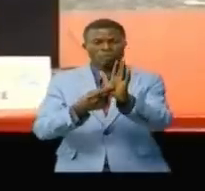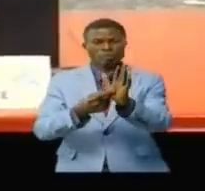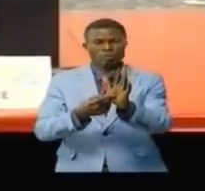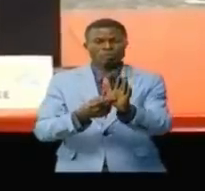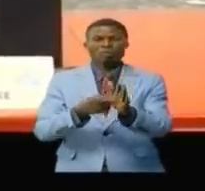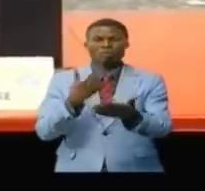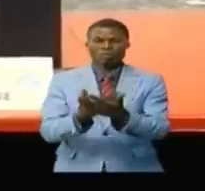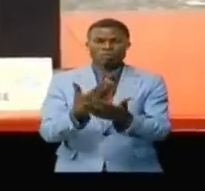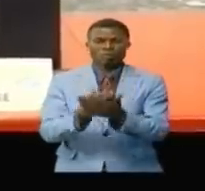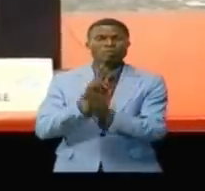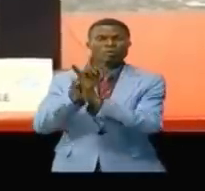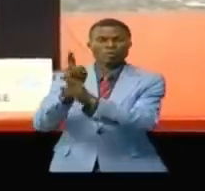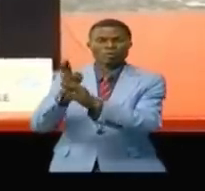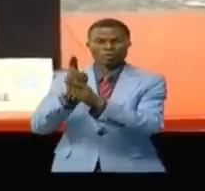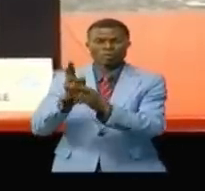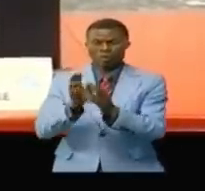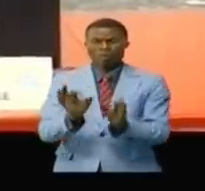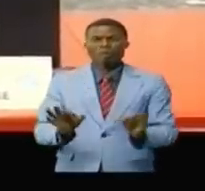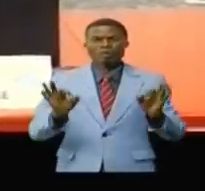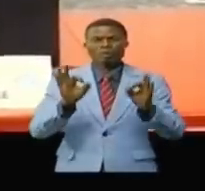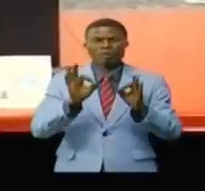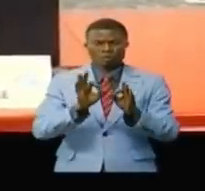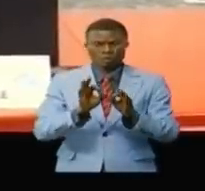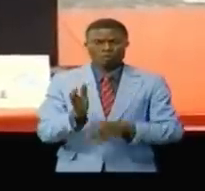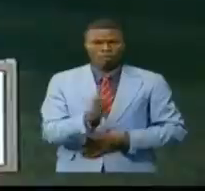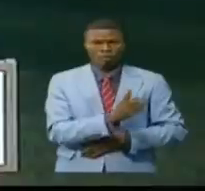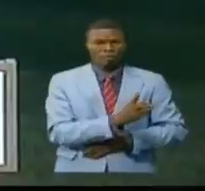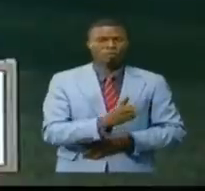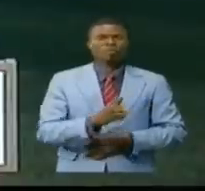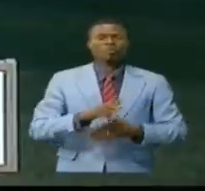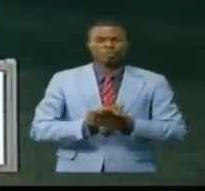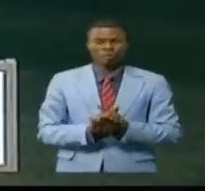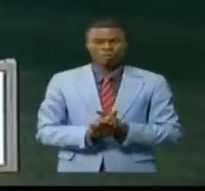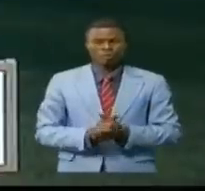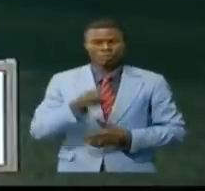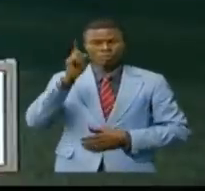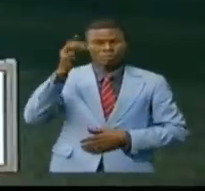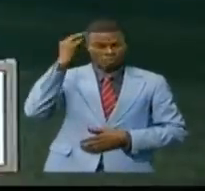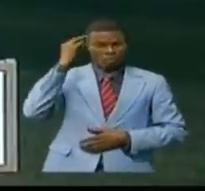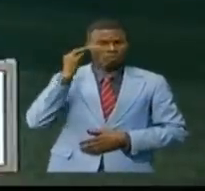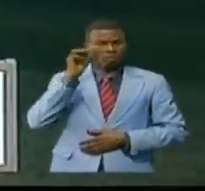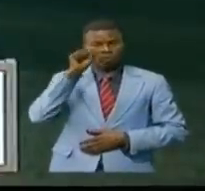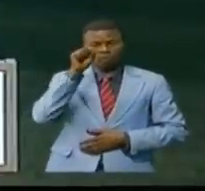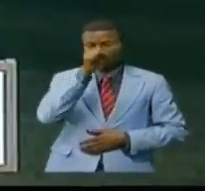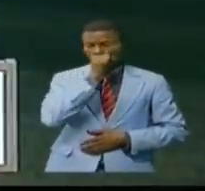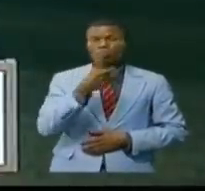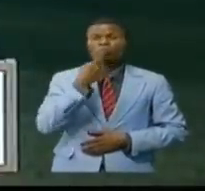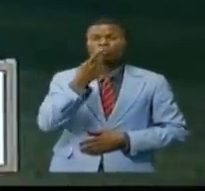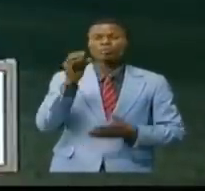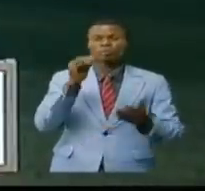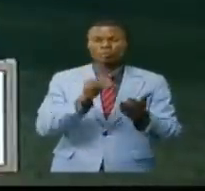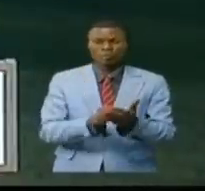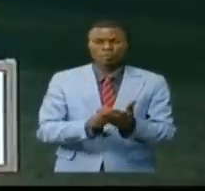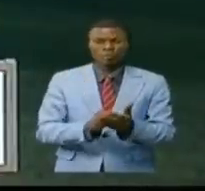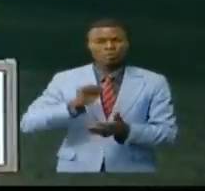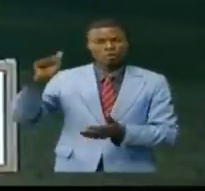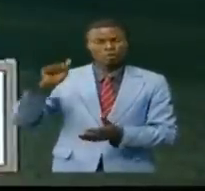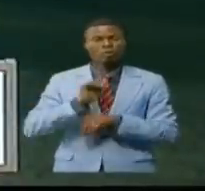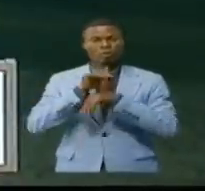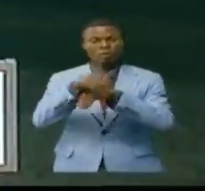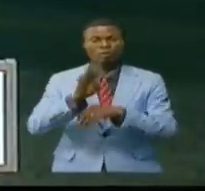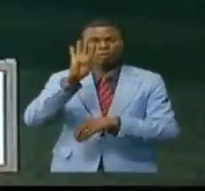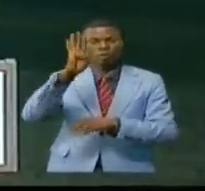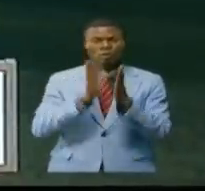meilleurs délais un rapport conséquent. Enfin, le Premier ministre a fait mention de sa participation le